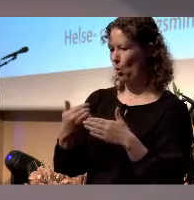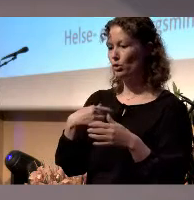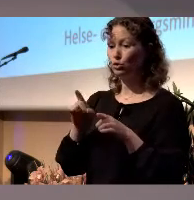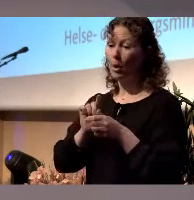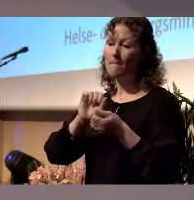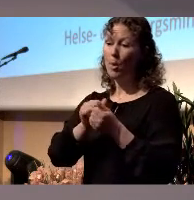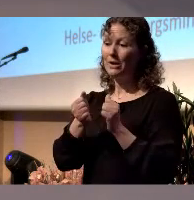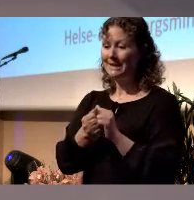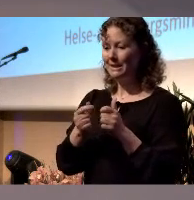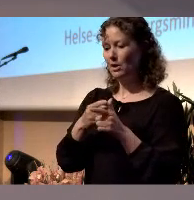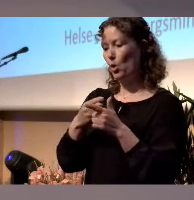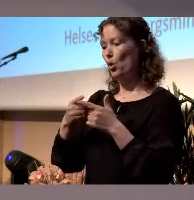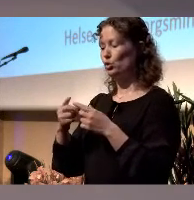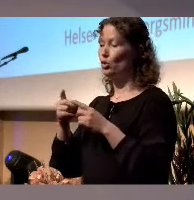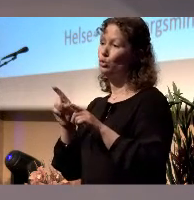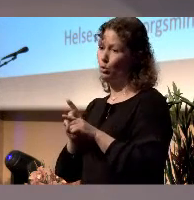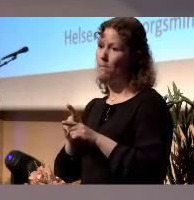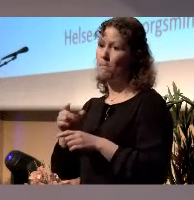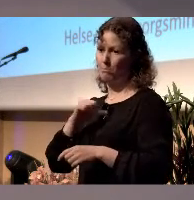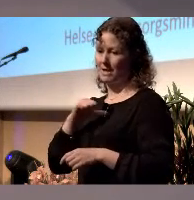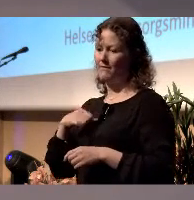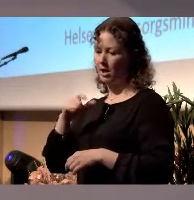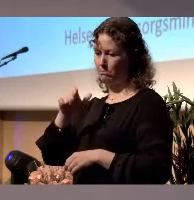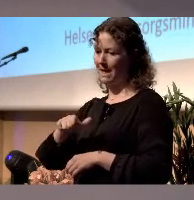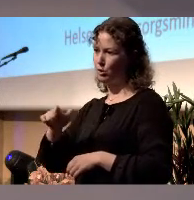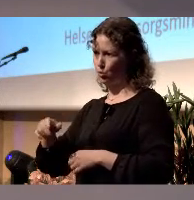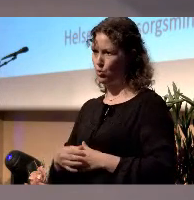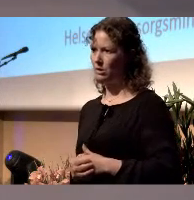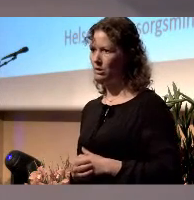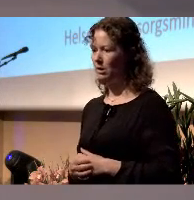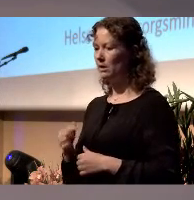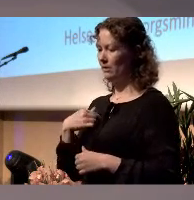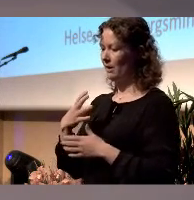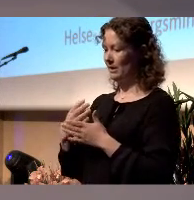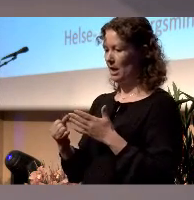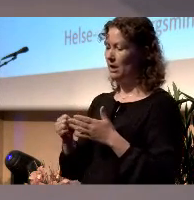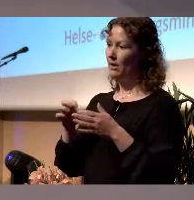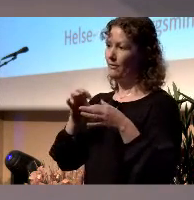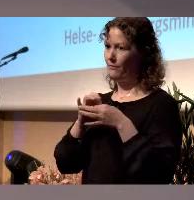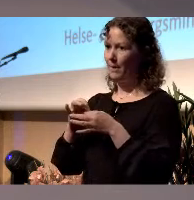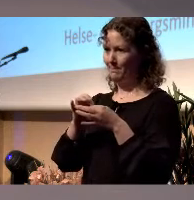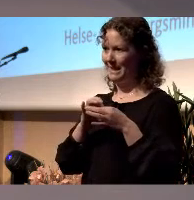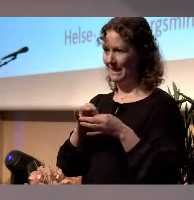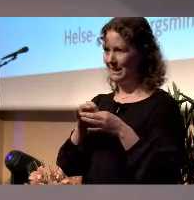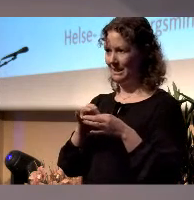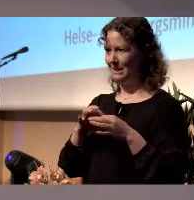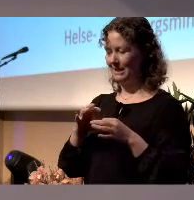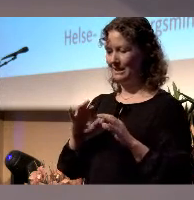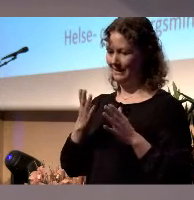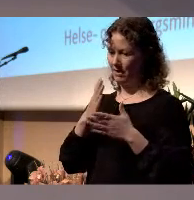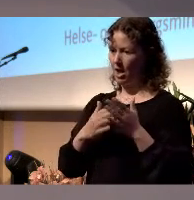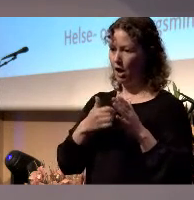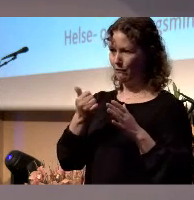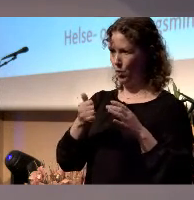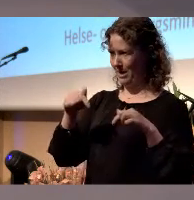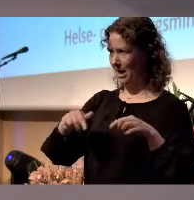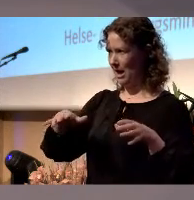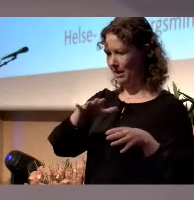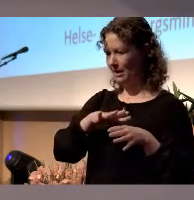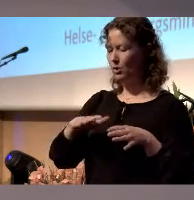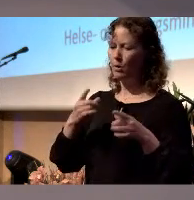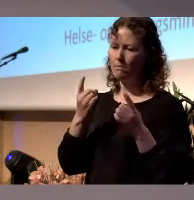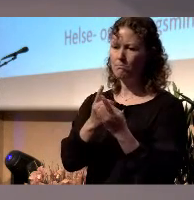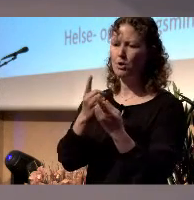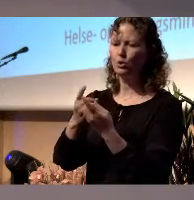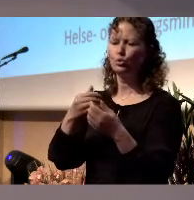som politiker og som privatperson. Nå har jeg vært en del av familien i et halvt år, og jeg har møtt stor